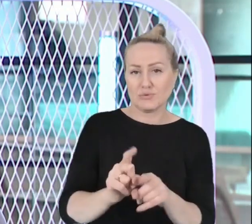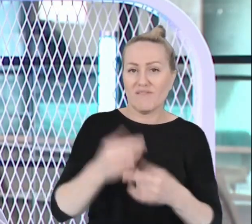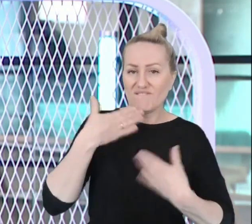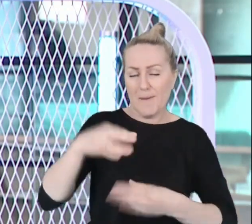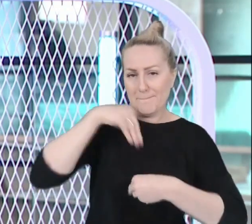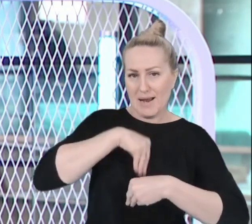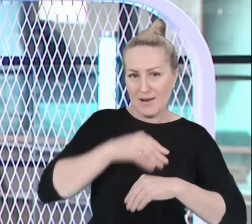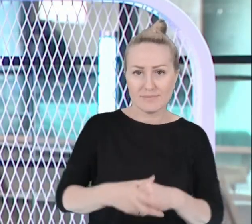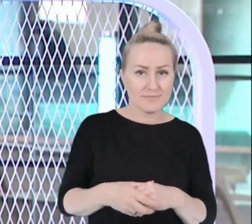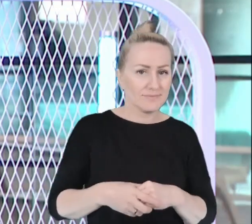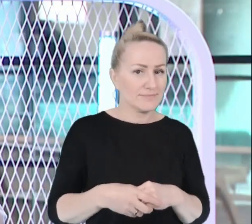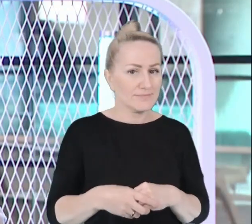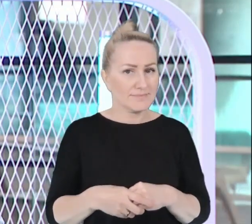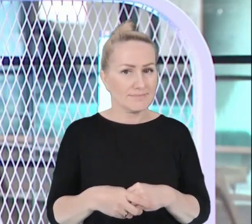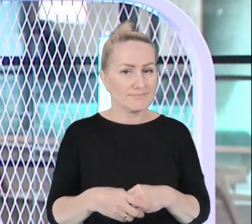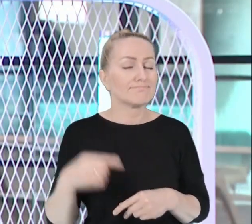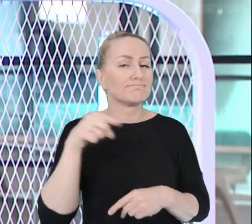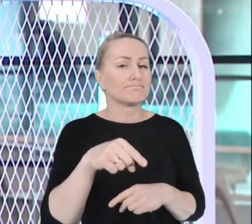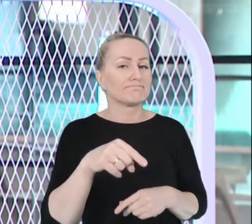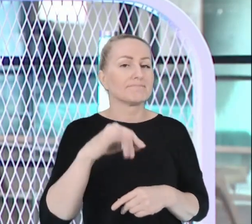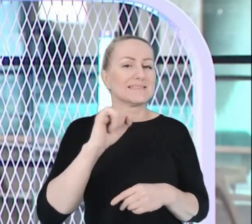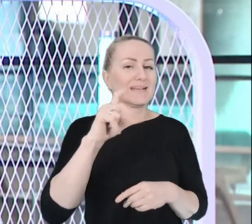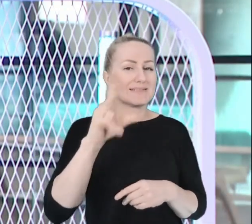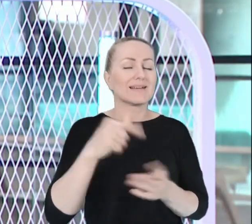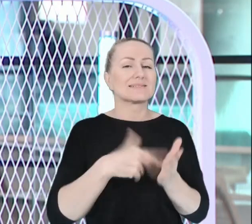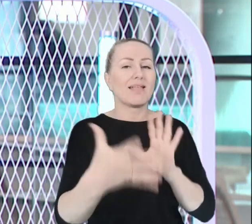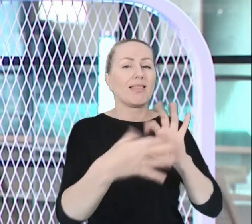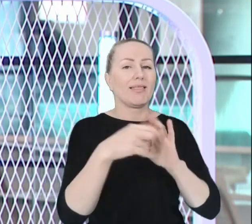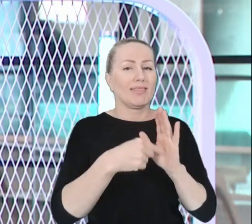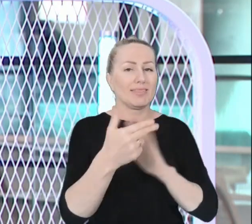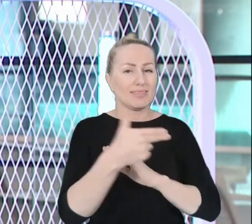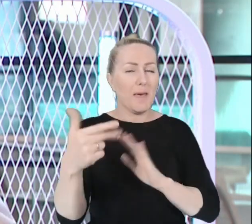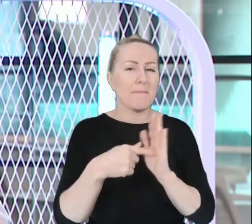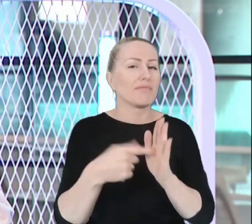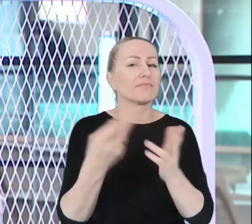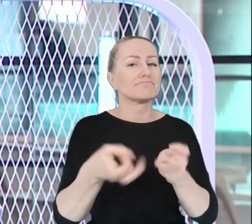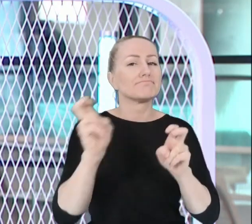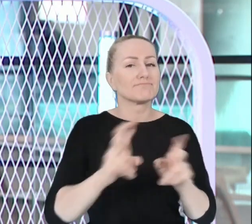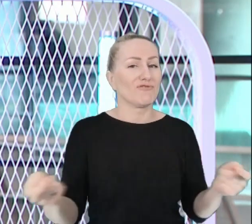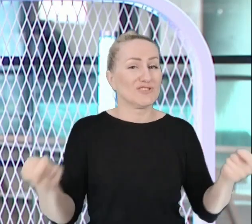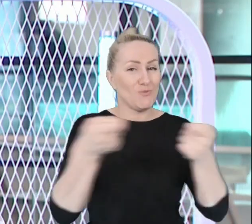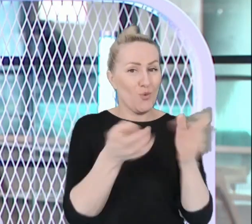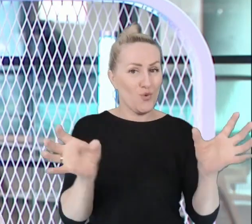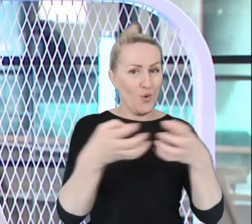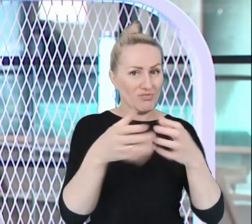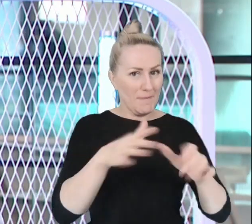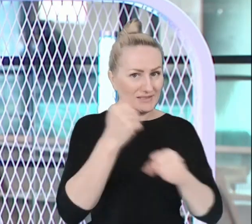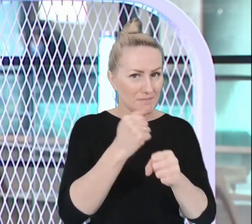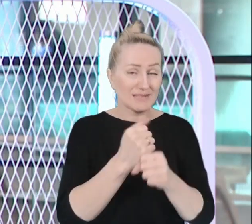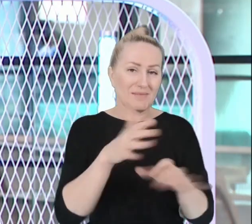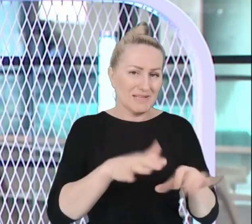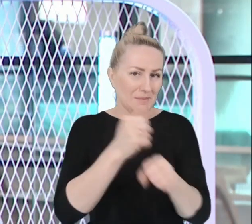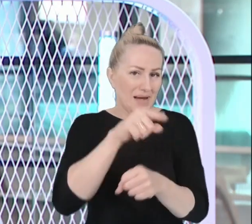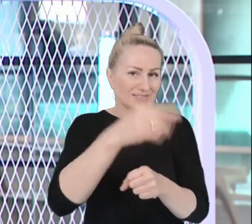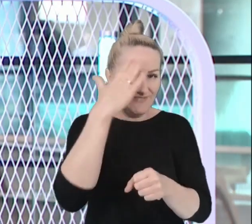Zahaczę Jacko, ten temat tworzenia takiej wspólnoty w miejscu pracy, bo miejsce pracy jest miejscem pracy, więc jakby tworzenie